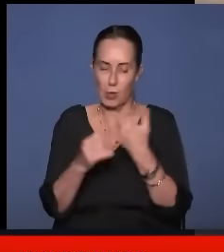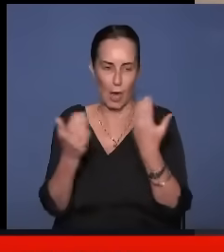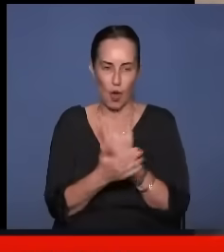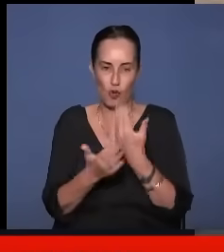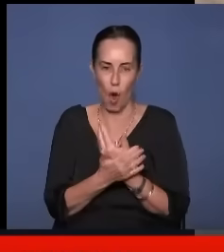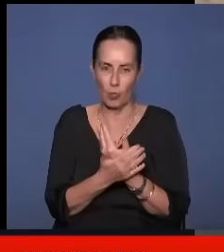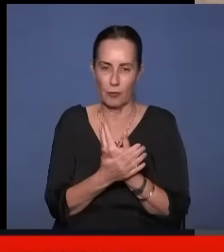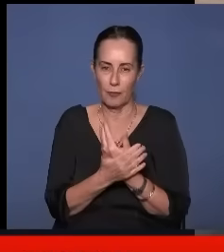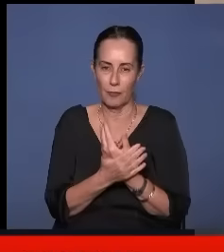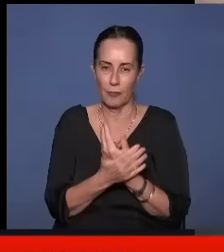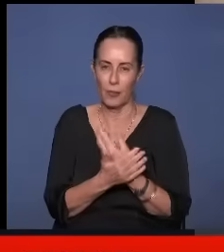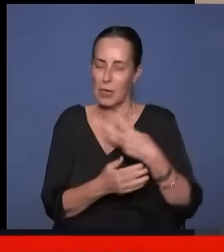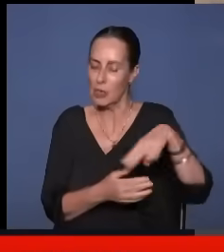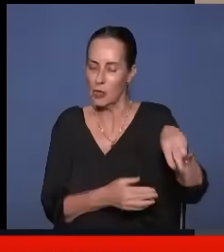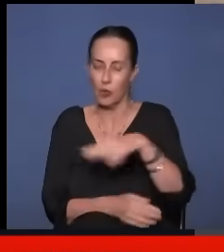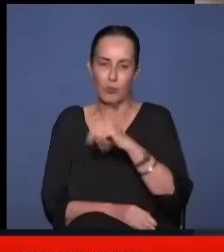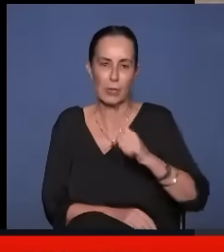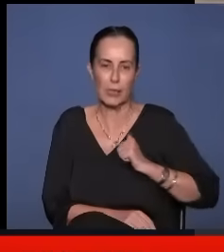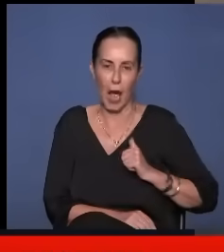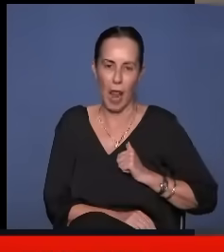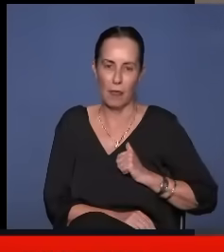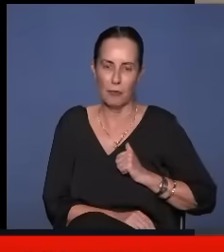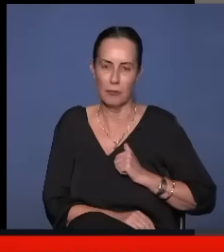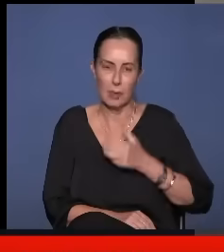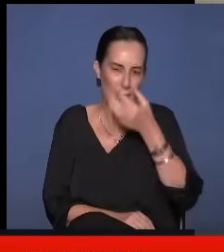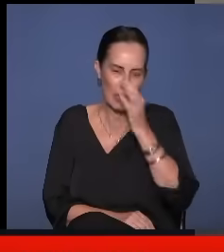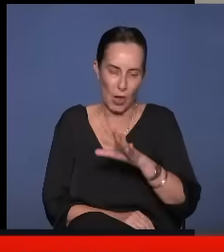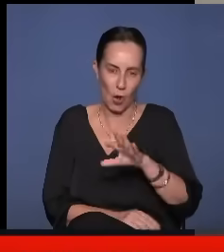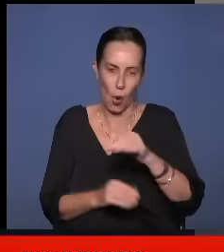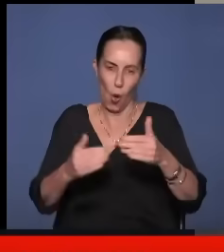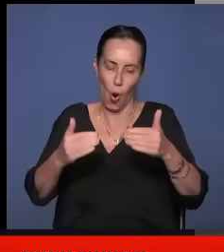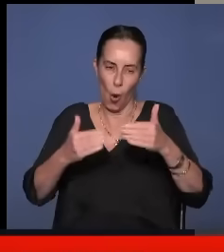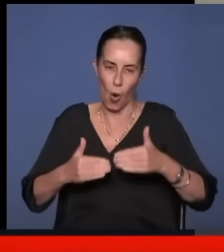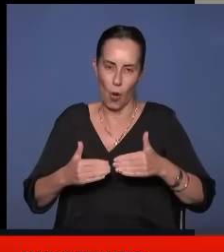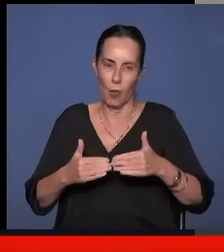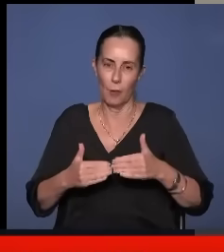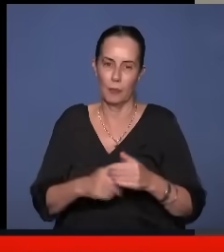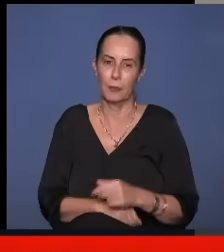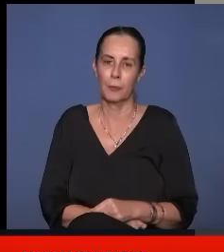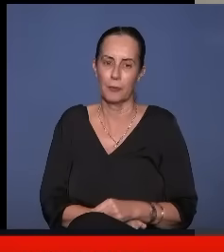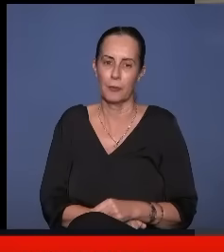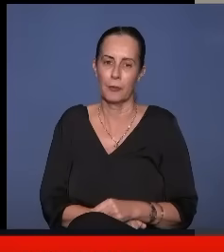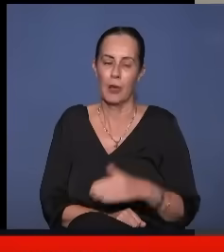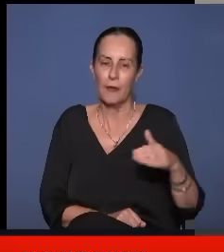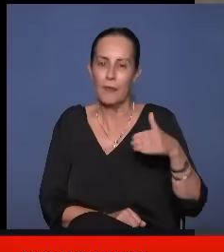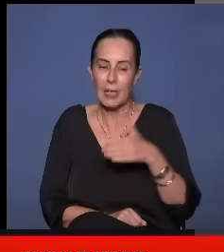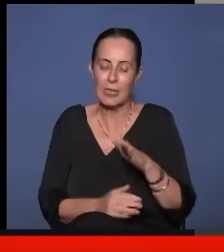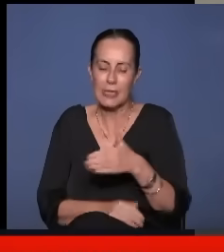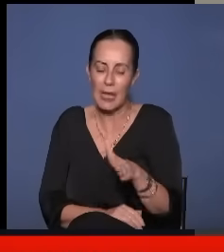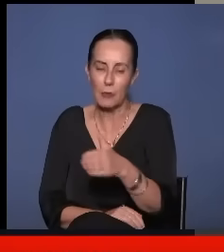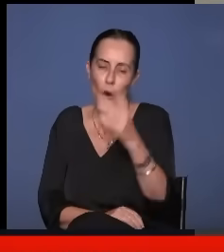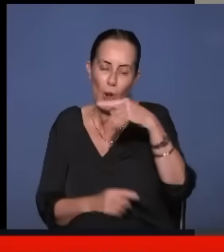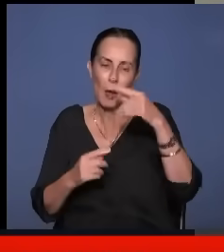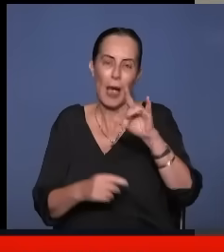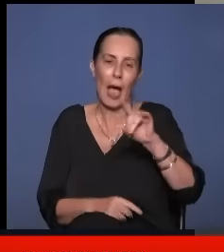חדשות. סיור רגלי שחייליו נחל יעזוב את דיונת החול בקצה מחנה הפליטים וייכנס אל הסמטאות.